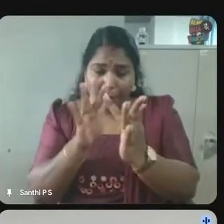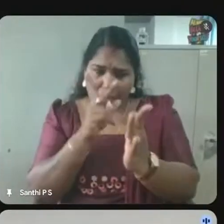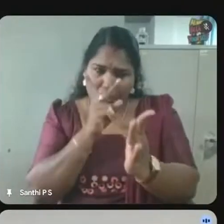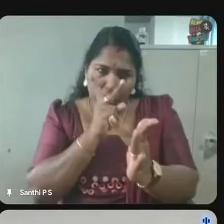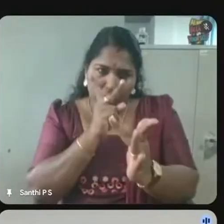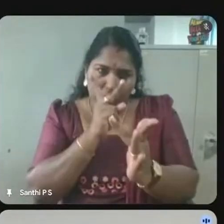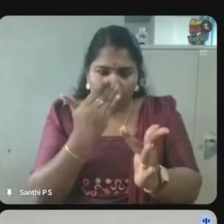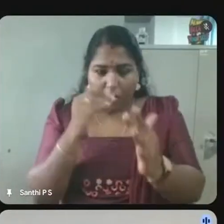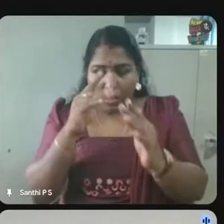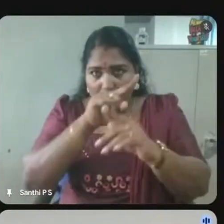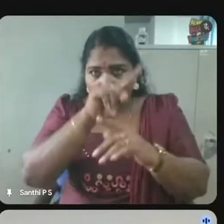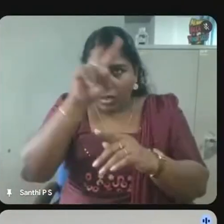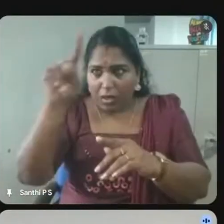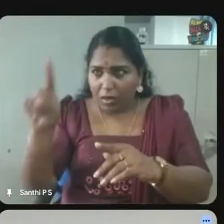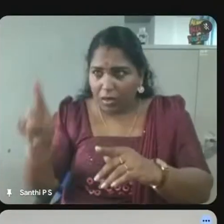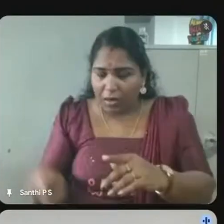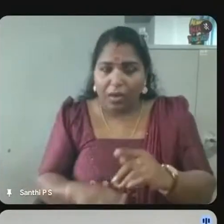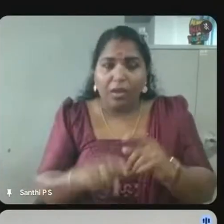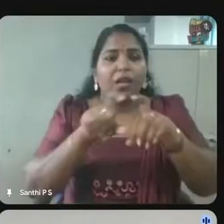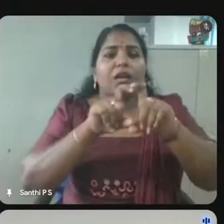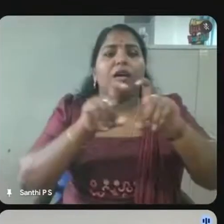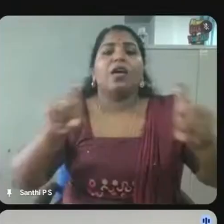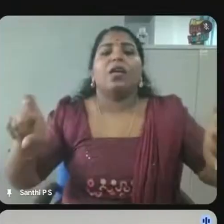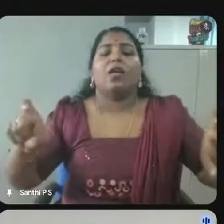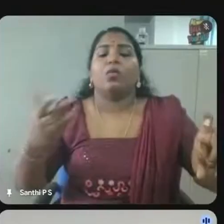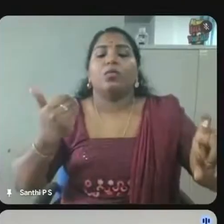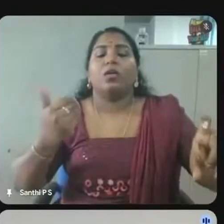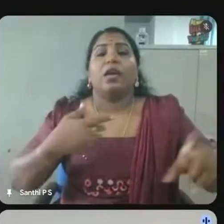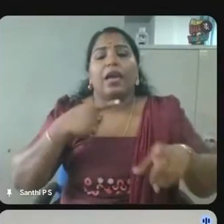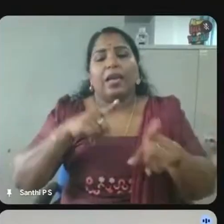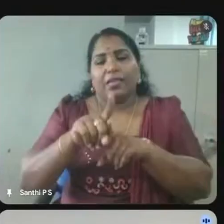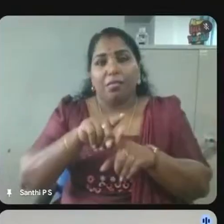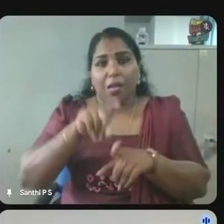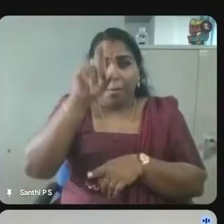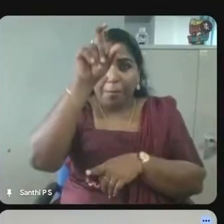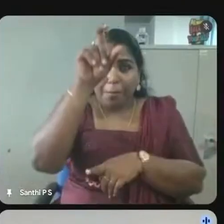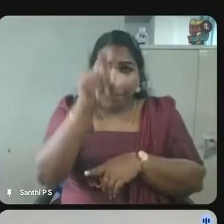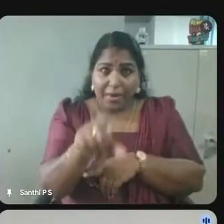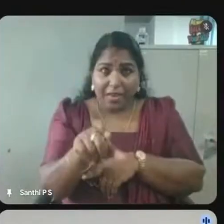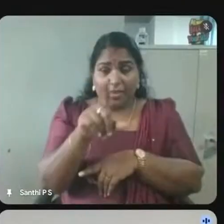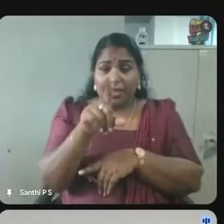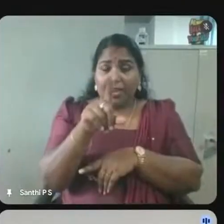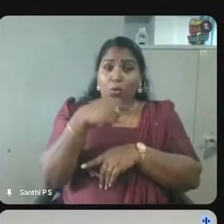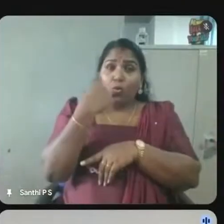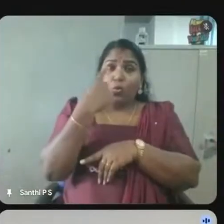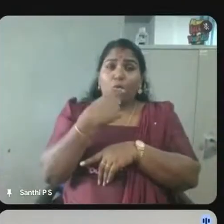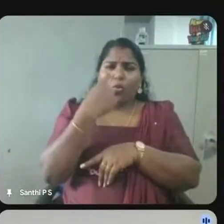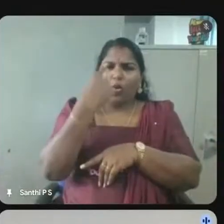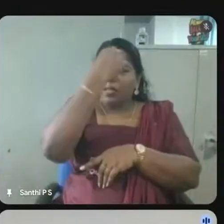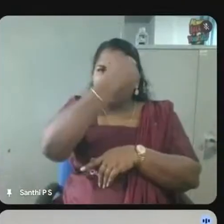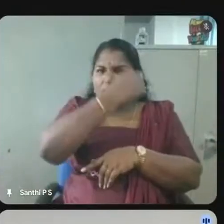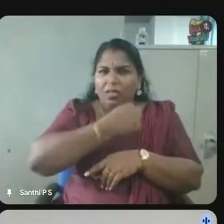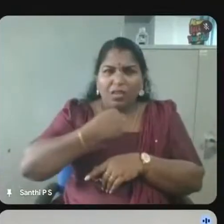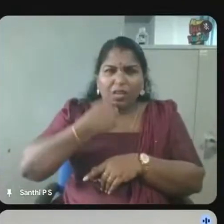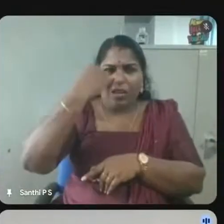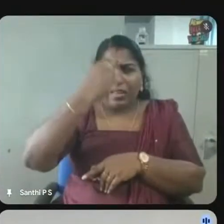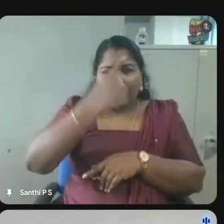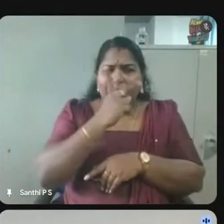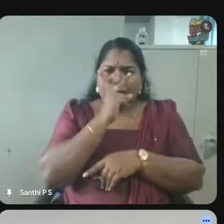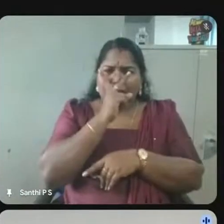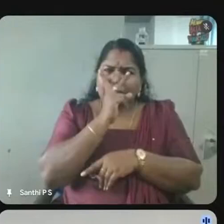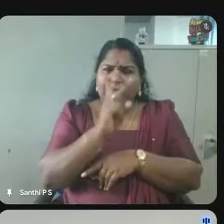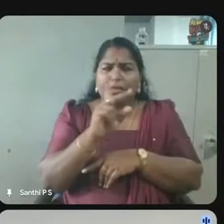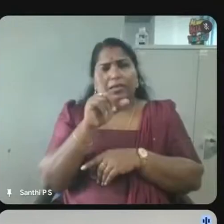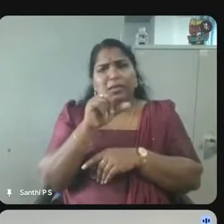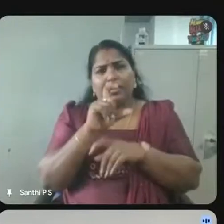ആളുകൾക്ക് ഒരിക്കലും അത് തിരിച്ചറിയാൻ പറ്റില്ല. കാരണം അവരൊരാളുടെ മുഖത്ത് നോക്കുമ്പോൾ ആ മുഖം അവർക്ക് കാണാം, അവർ വായിക്കുമ്പോൾ അവർക്ക് വായിക്കാനുള്ള സെന്റർ പോർഷൻ ക്ലിയർ